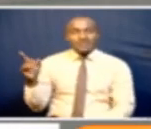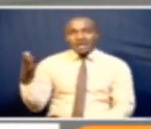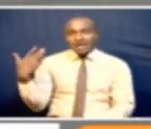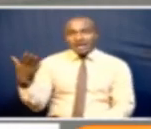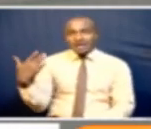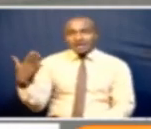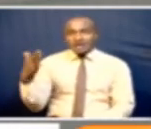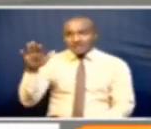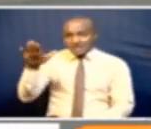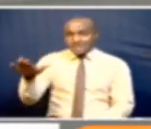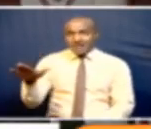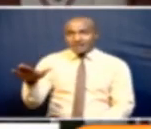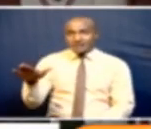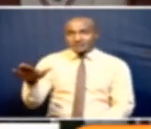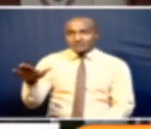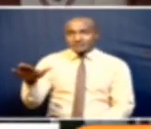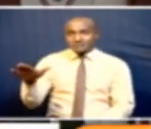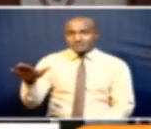zinatajwa kuwasili nyumbani.